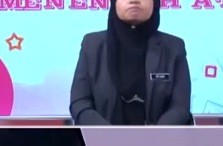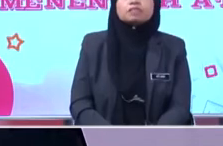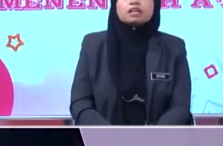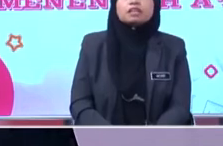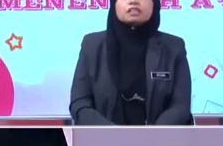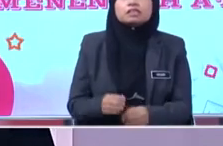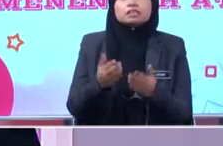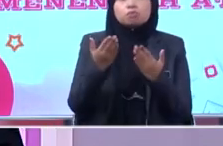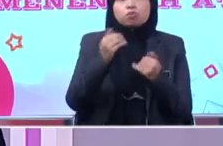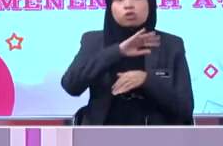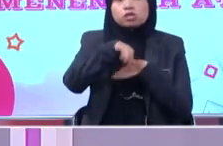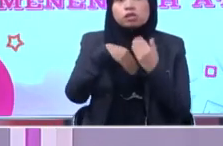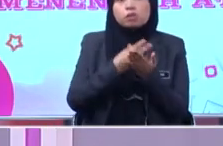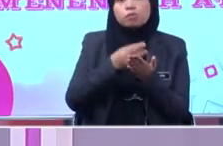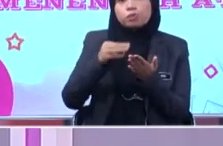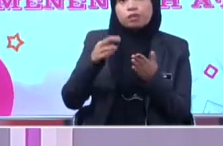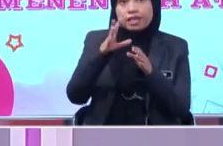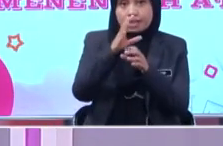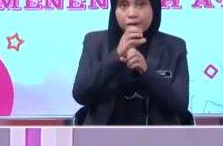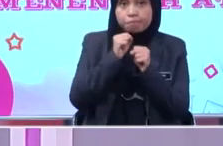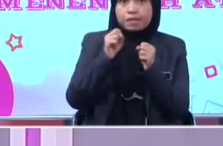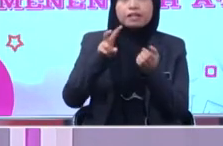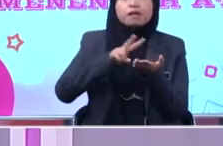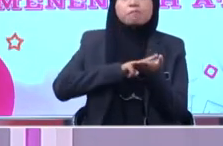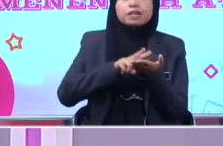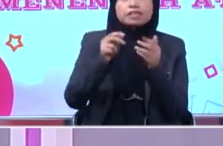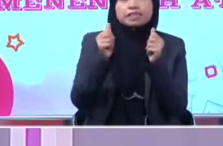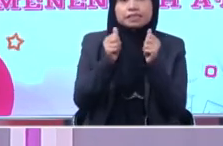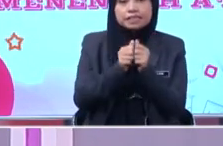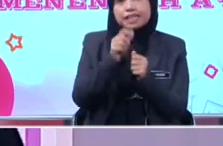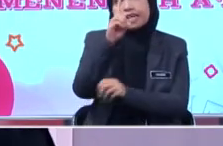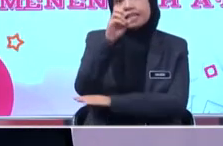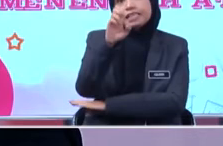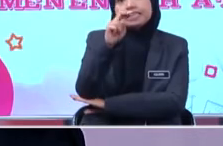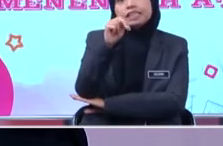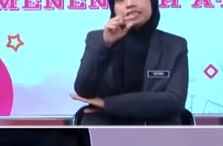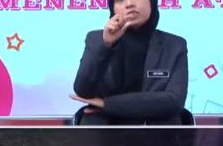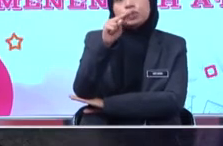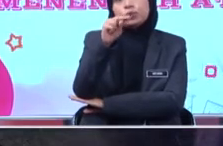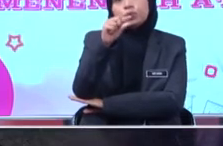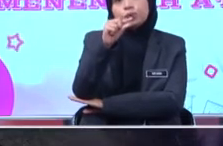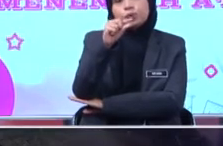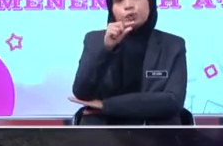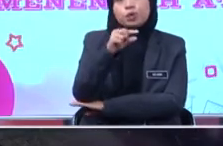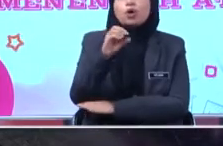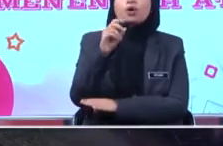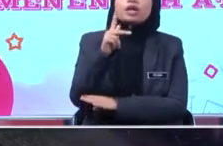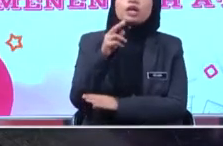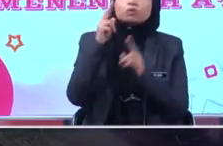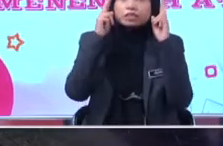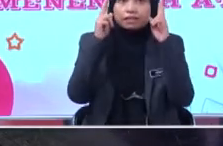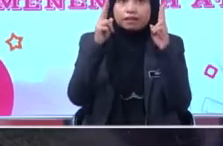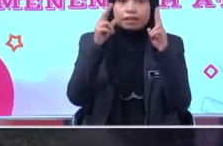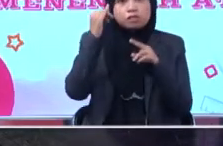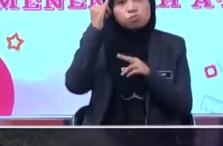diharapkan anak-anak di rumah dapat membacakan dengan dengung yeah tuh saja by ST sadap Asia hari ini